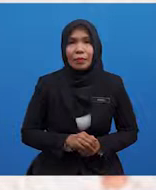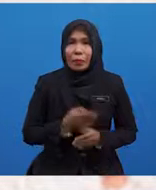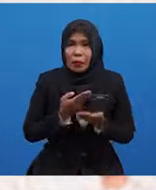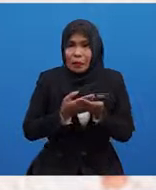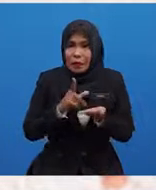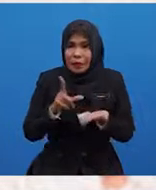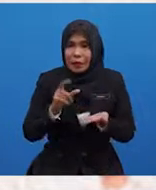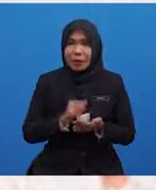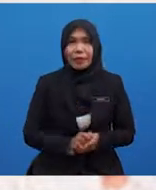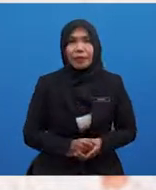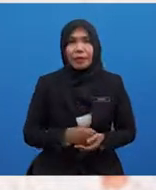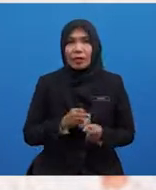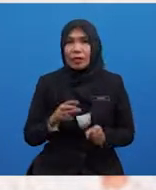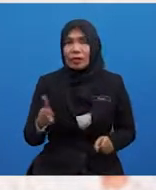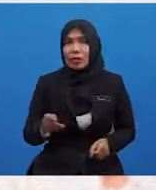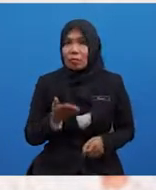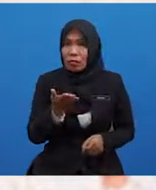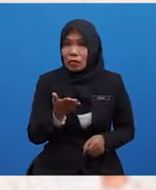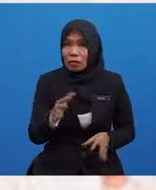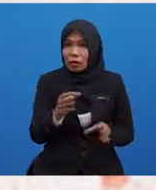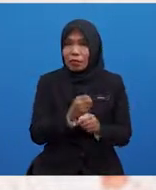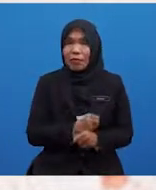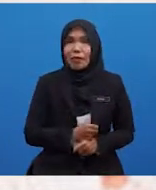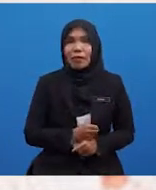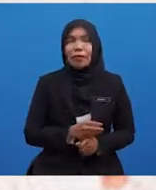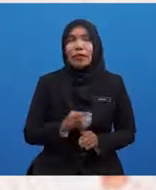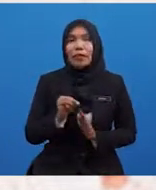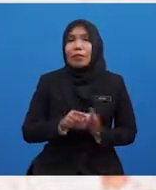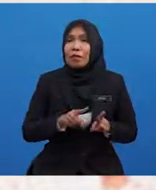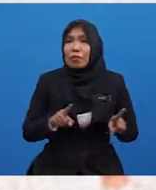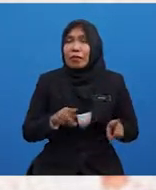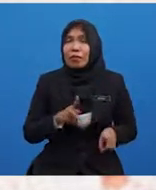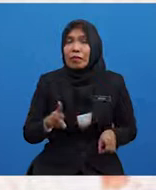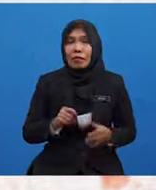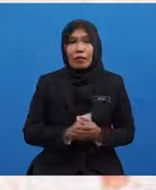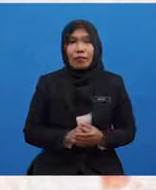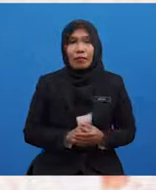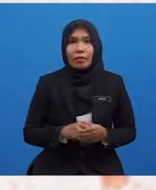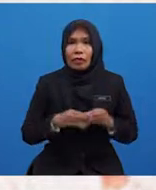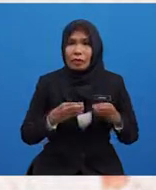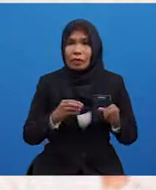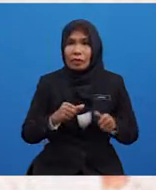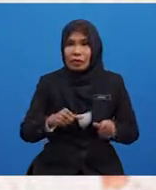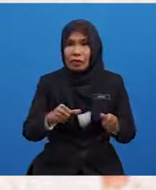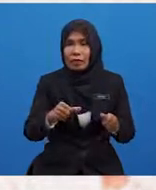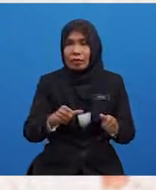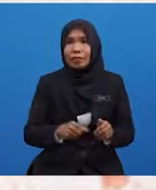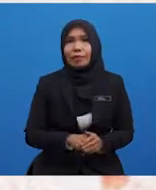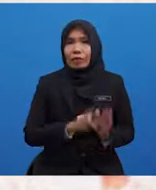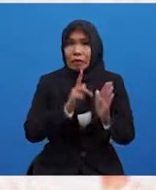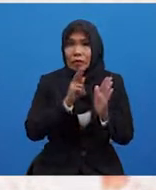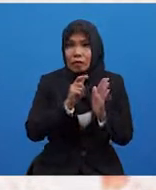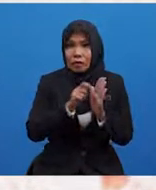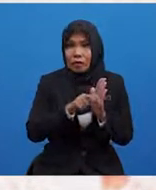Baiklah, sudahkah kamu dapat membezakan antara carta alih proses dengan carta